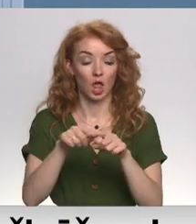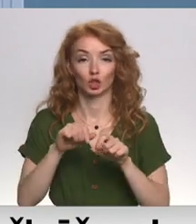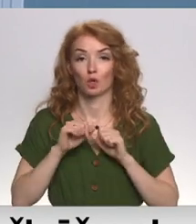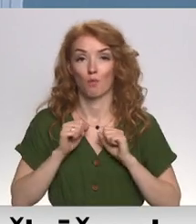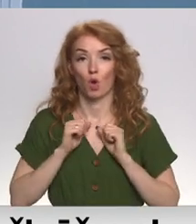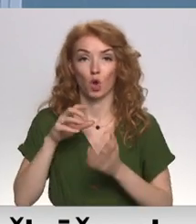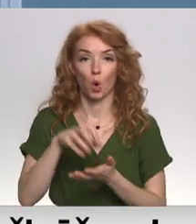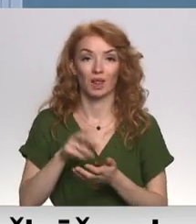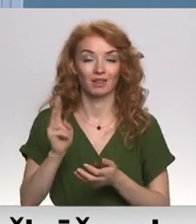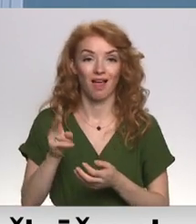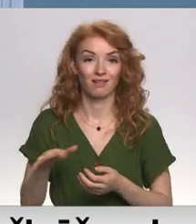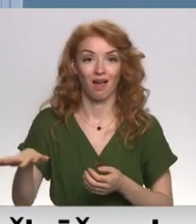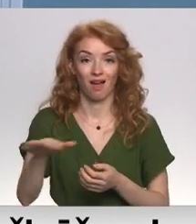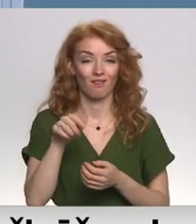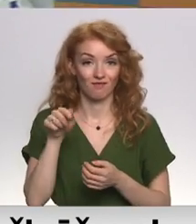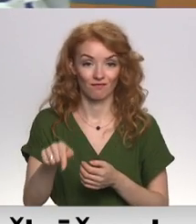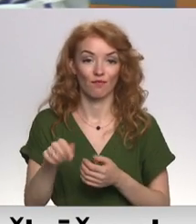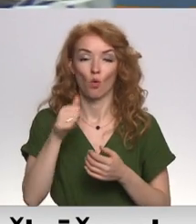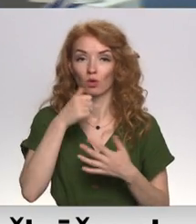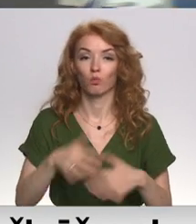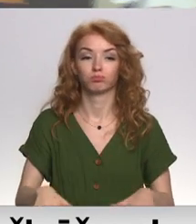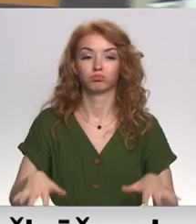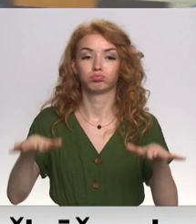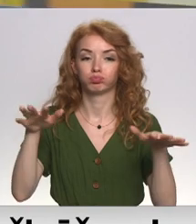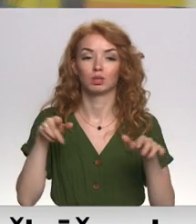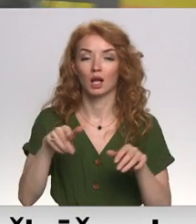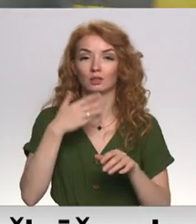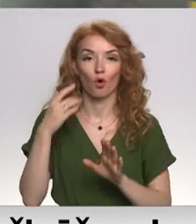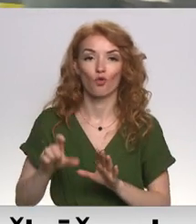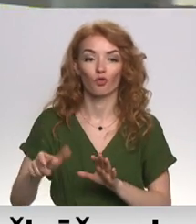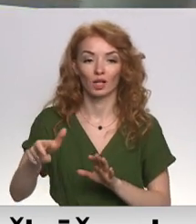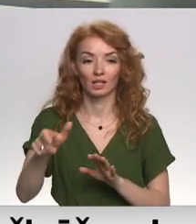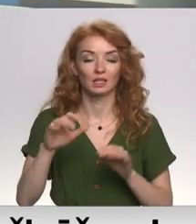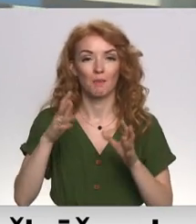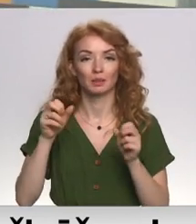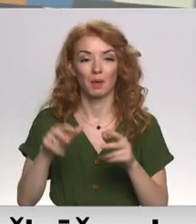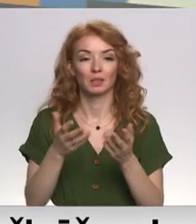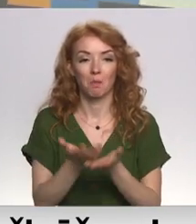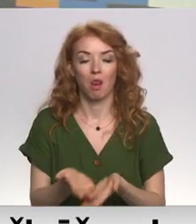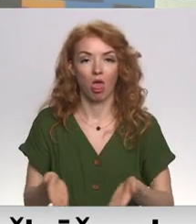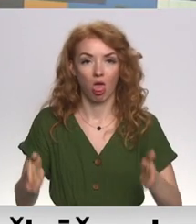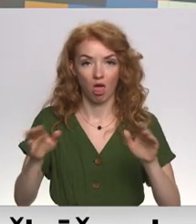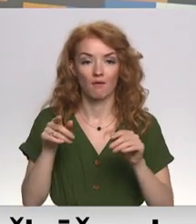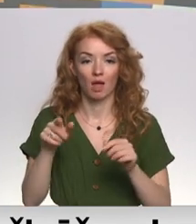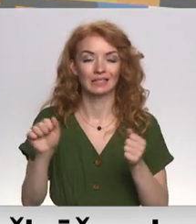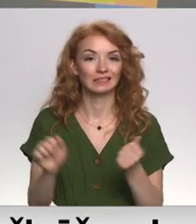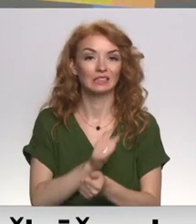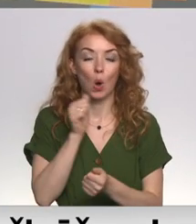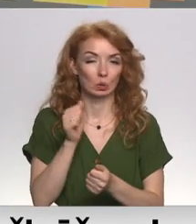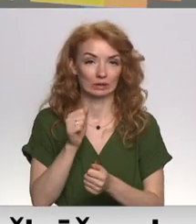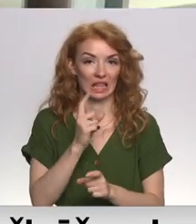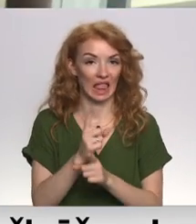kompleksa peldbaseinā ūdens jau ielaists, jo baseins nav flīzēts, bet tajā izklāt īpašu plēvi, ko ilgstoši turēt sausumā,